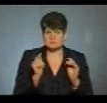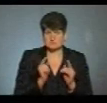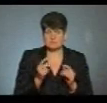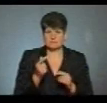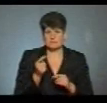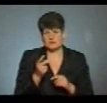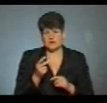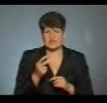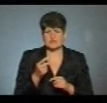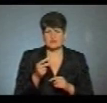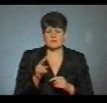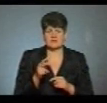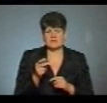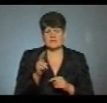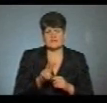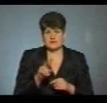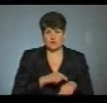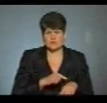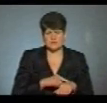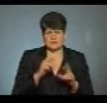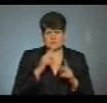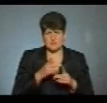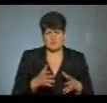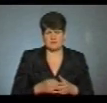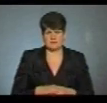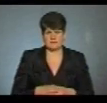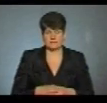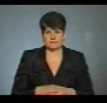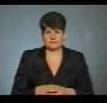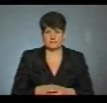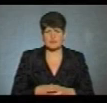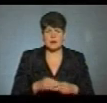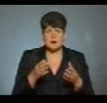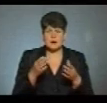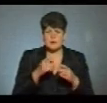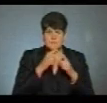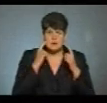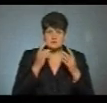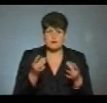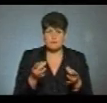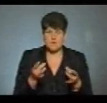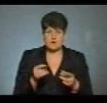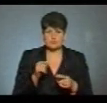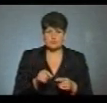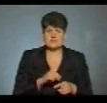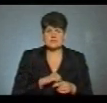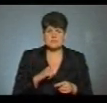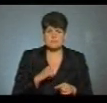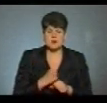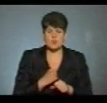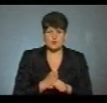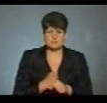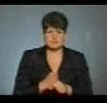викидати, бо подальше її використання не тільки неефективне, але й шкідливе. Бо маска намокає, і вона тоді сама перетворюється